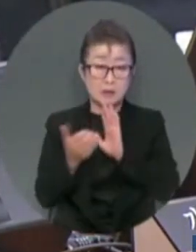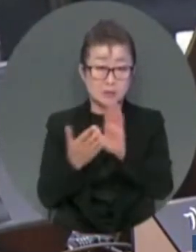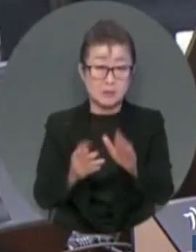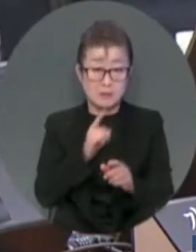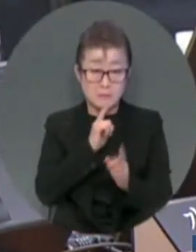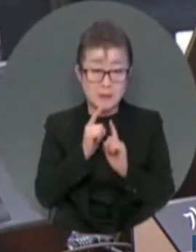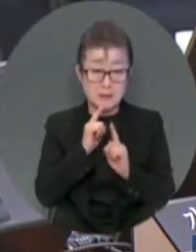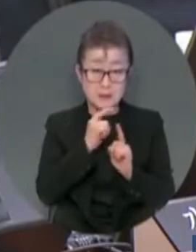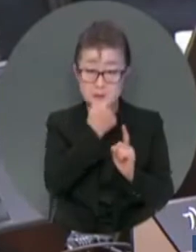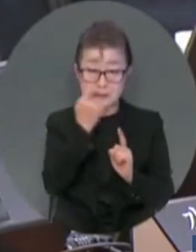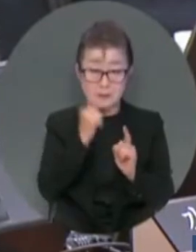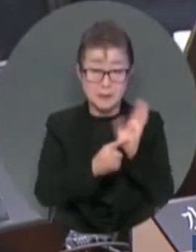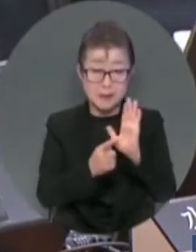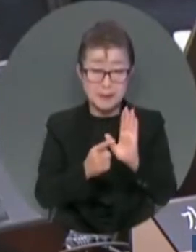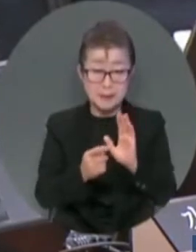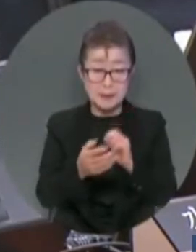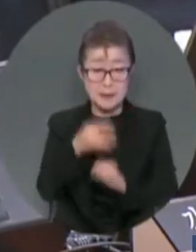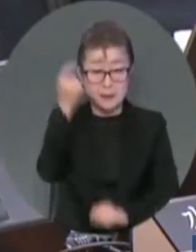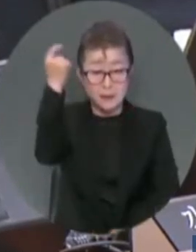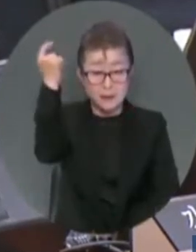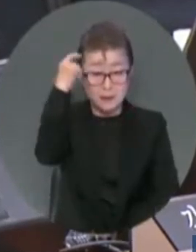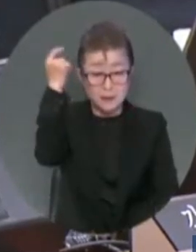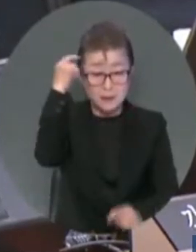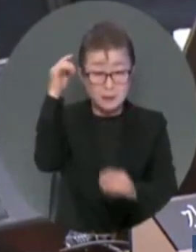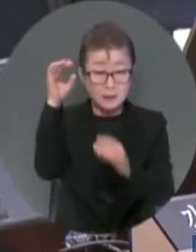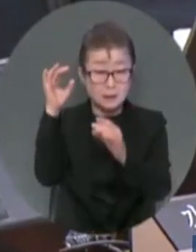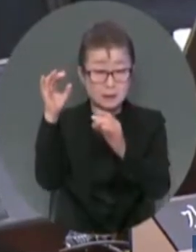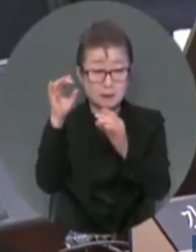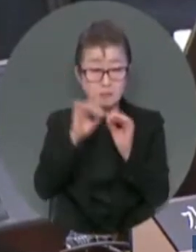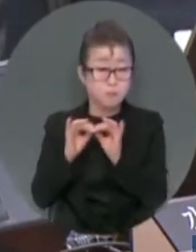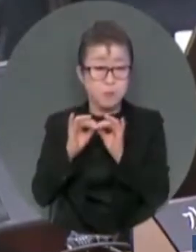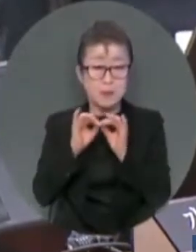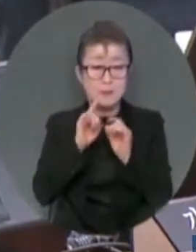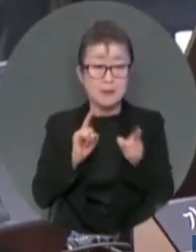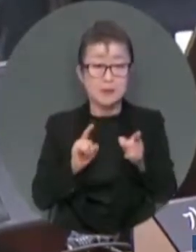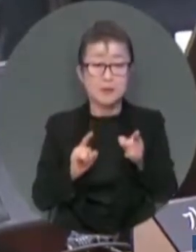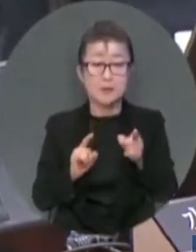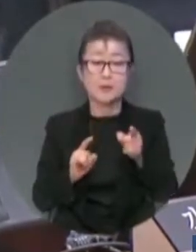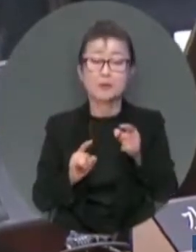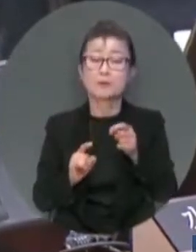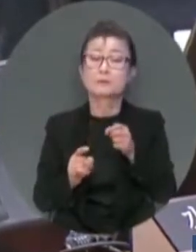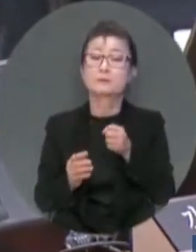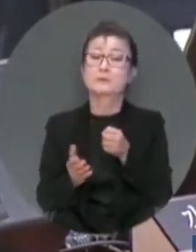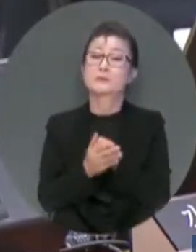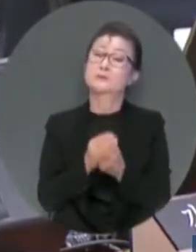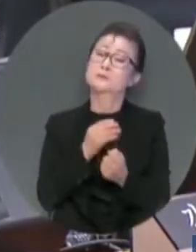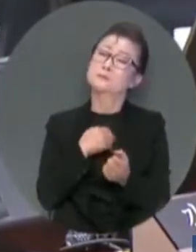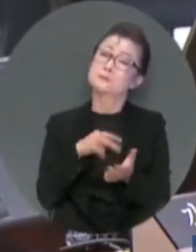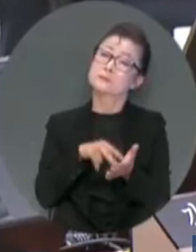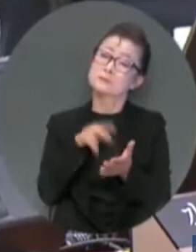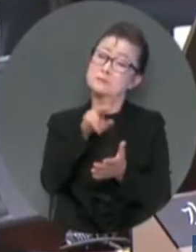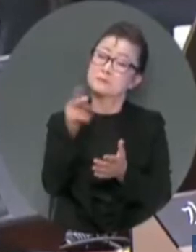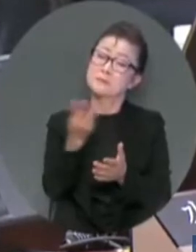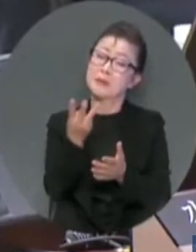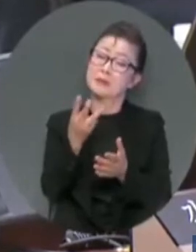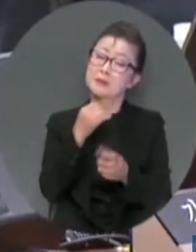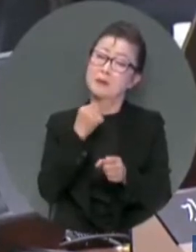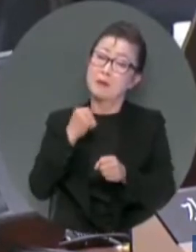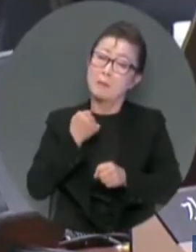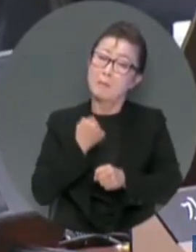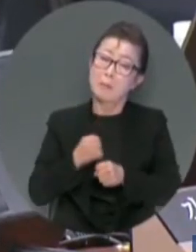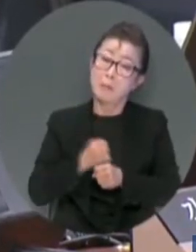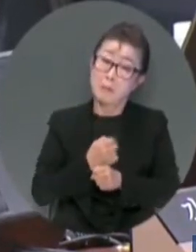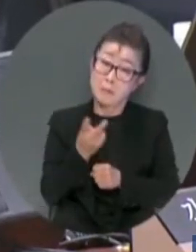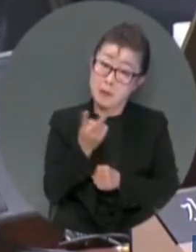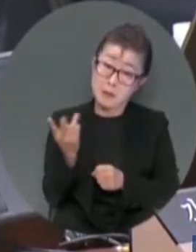세명 멘트가 어떻게 이렇게 똑같습니까? 취지가 뭐 사전에 모의라도 한 겁니까?